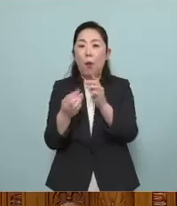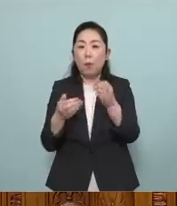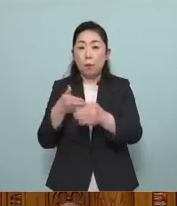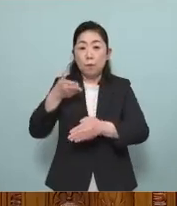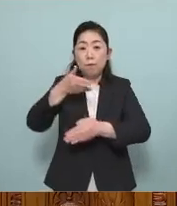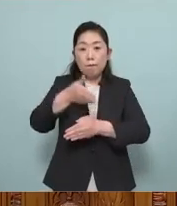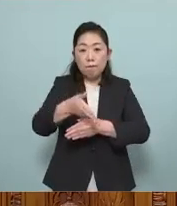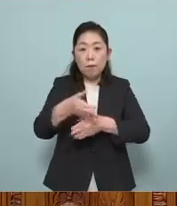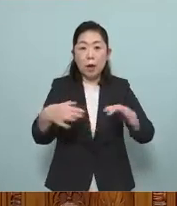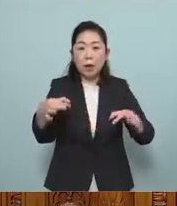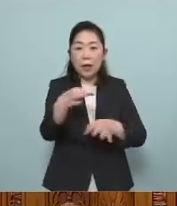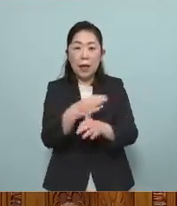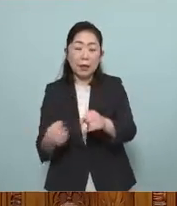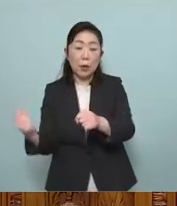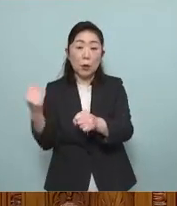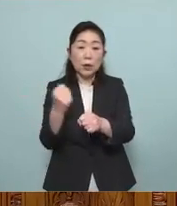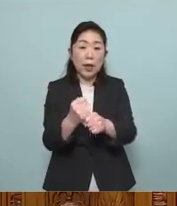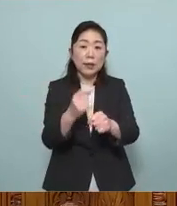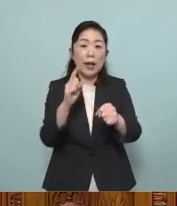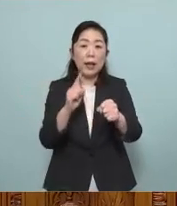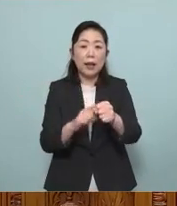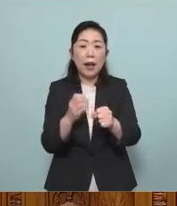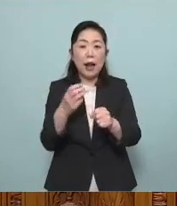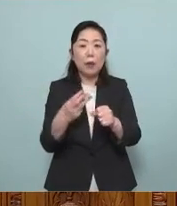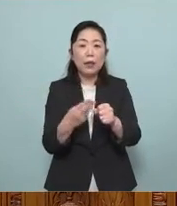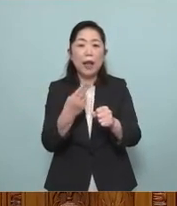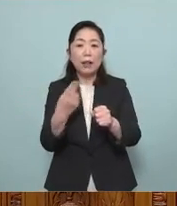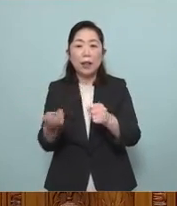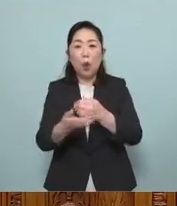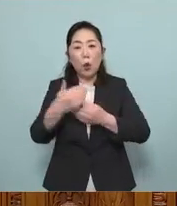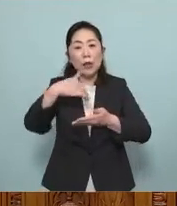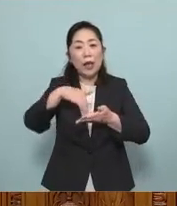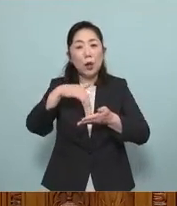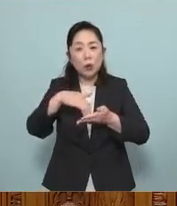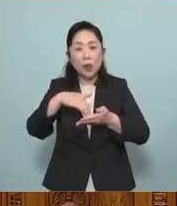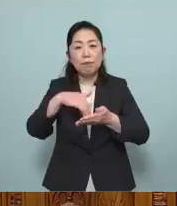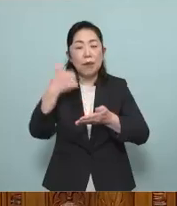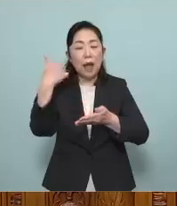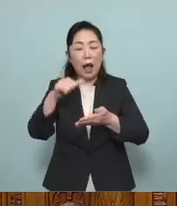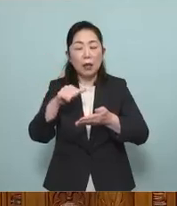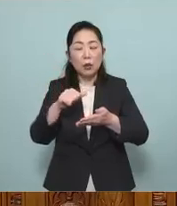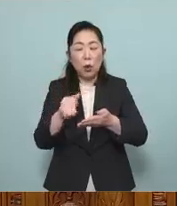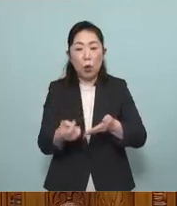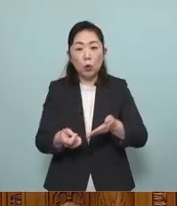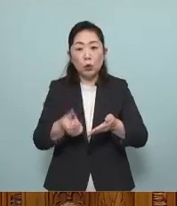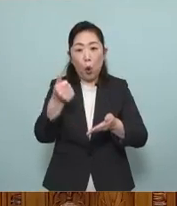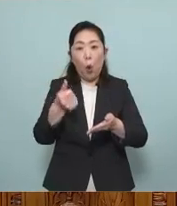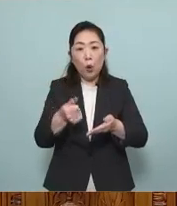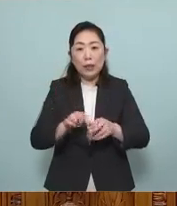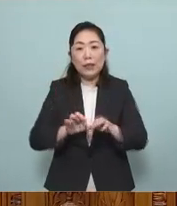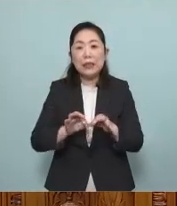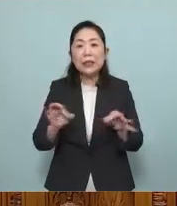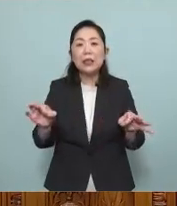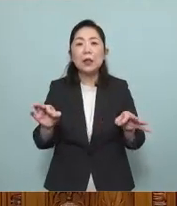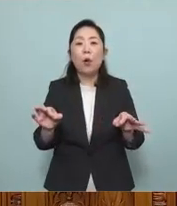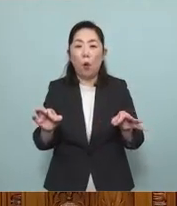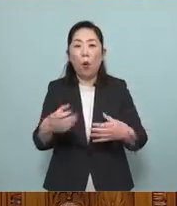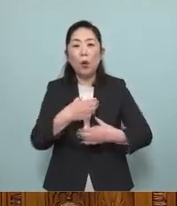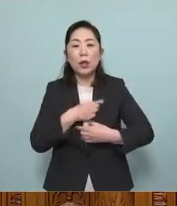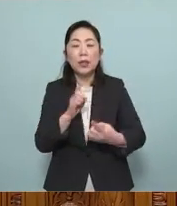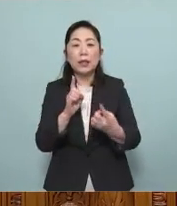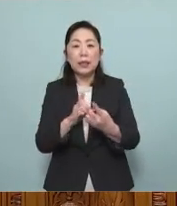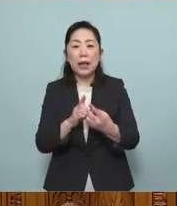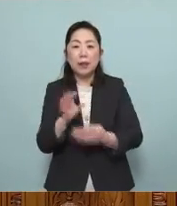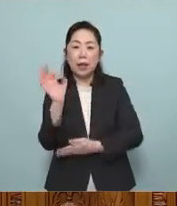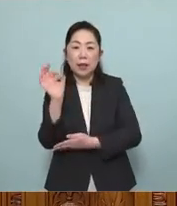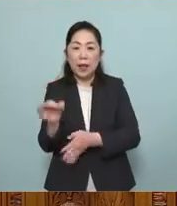済を再生させるため、令和3年度補正予算の早期執行など、危機に対する必要な財政